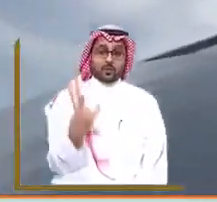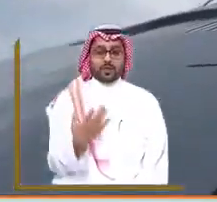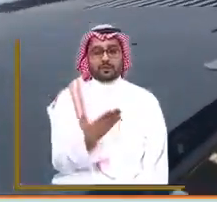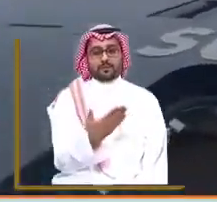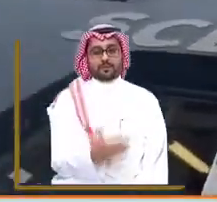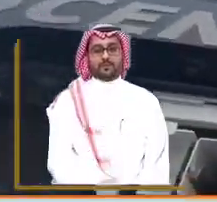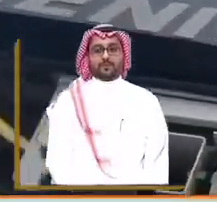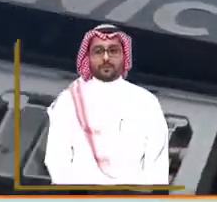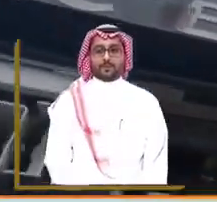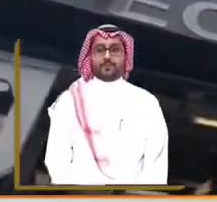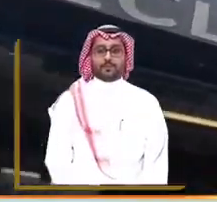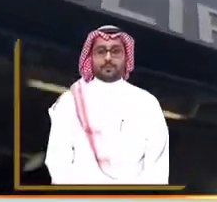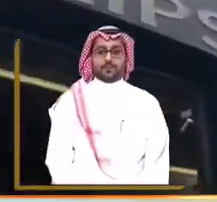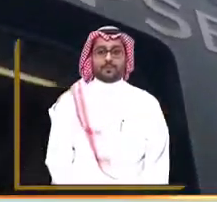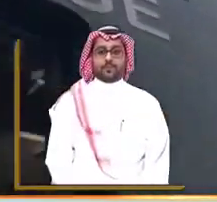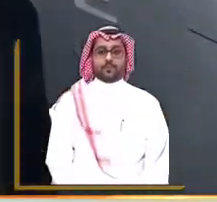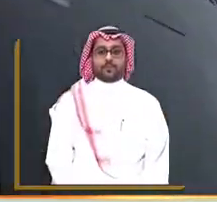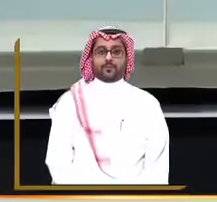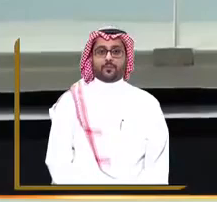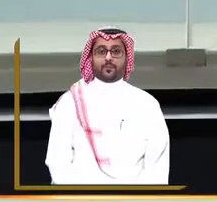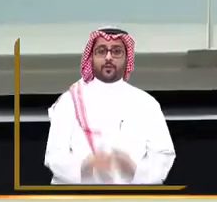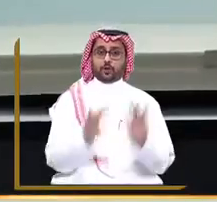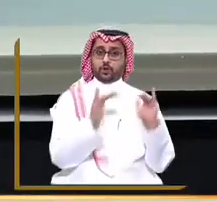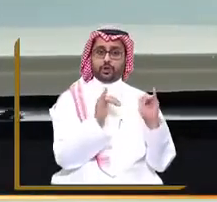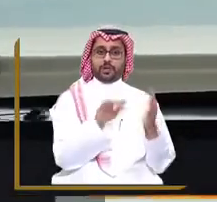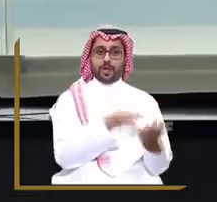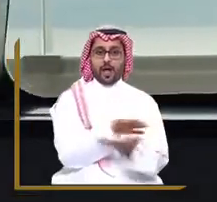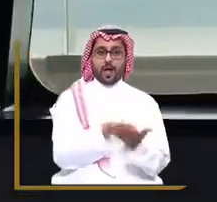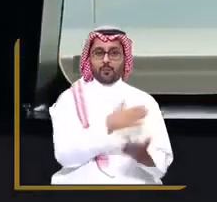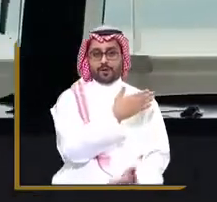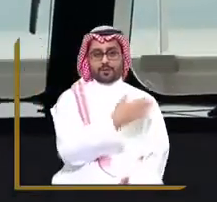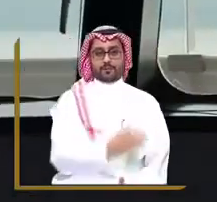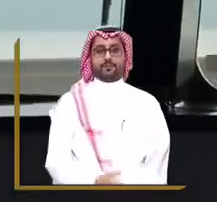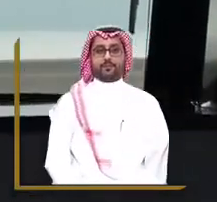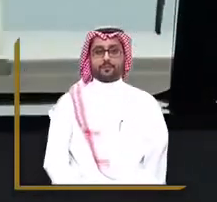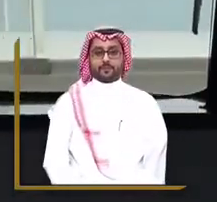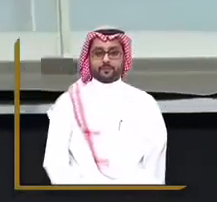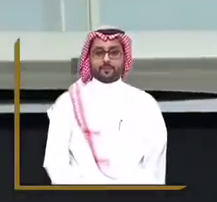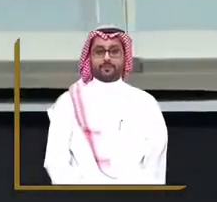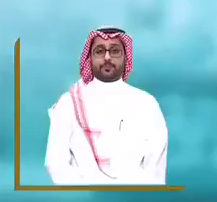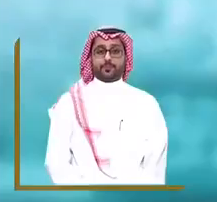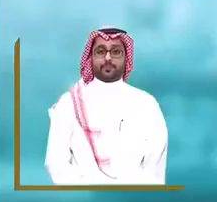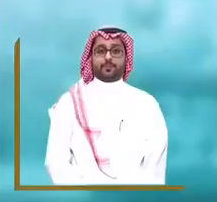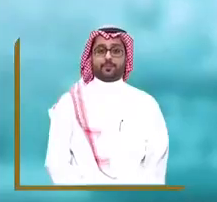زائر. غفران مكي، جدة.